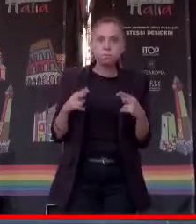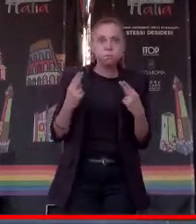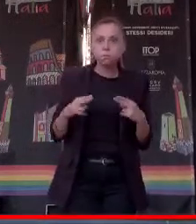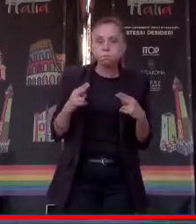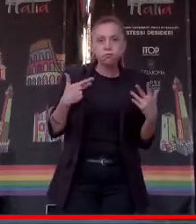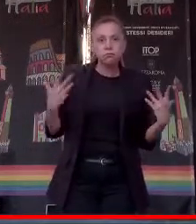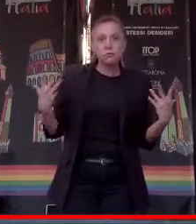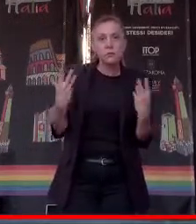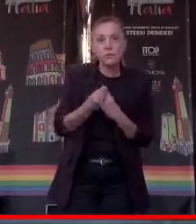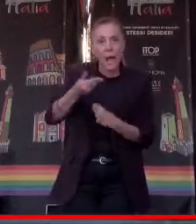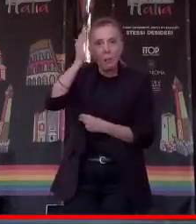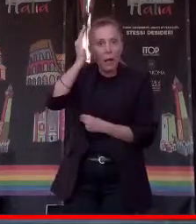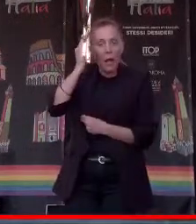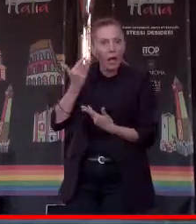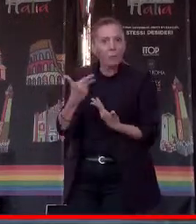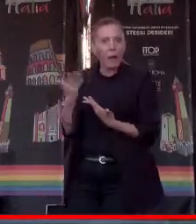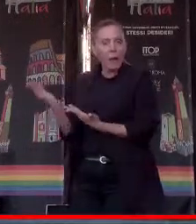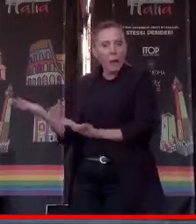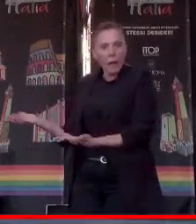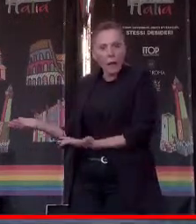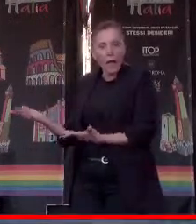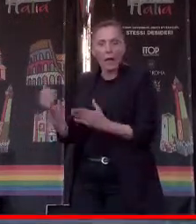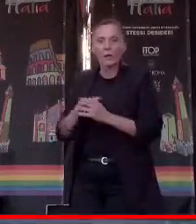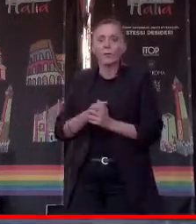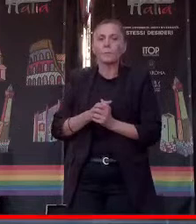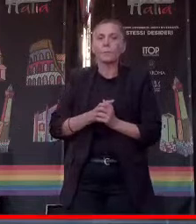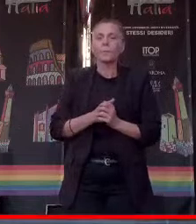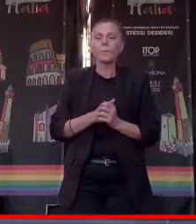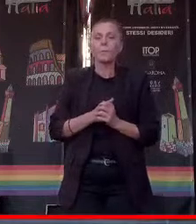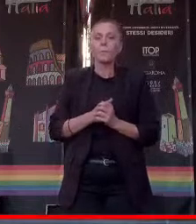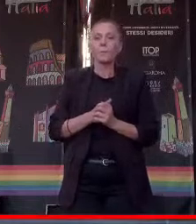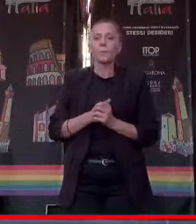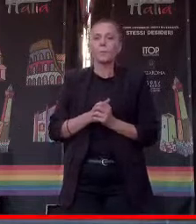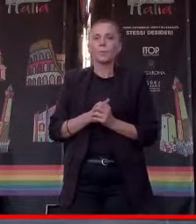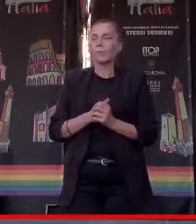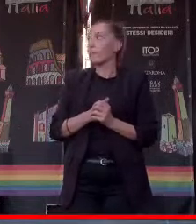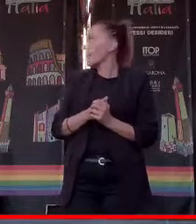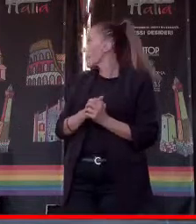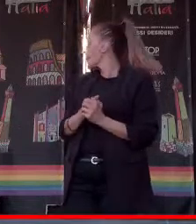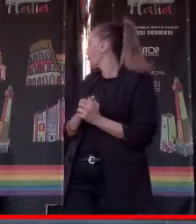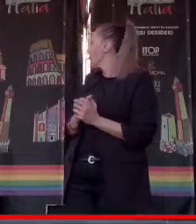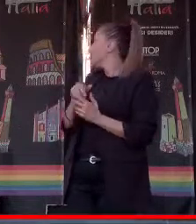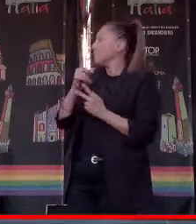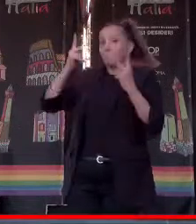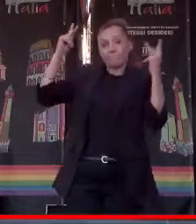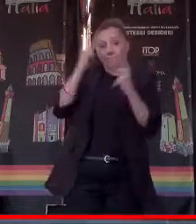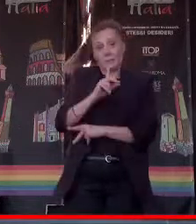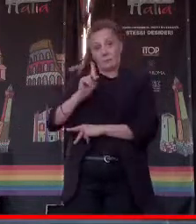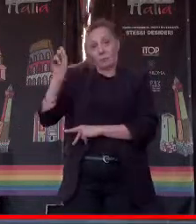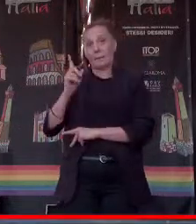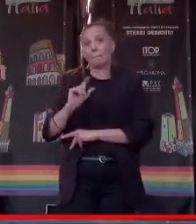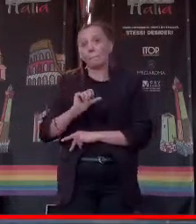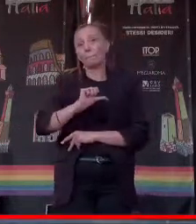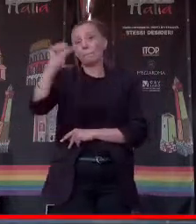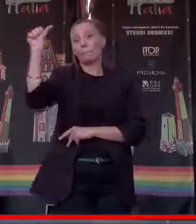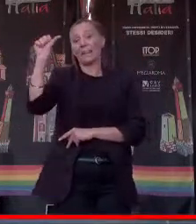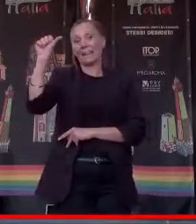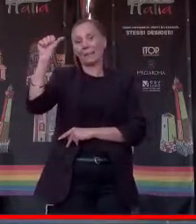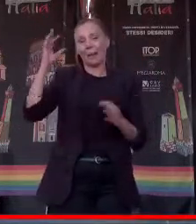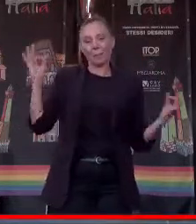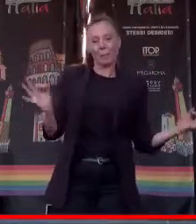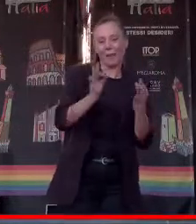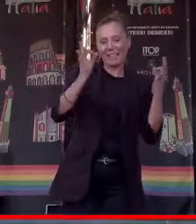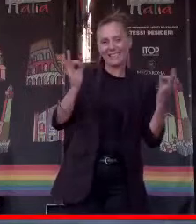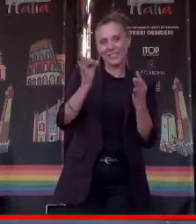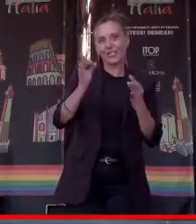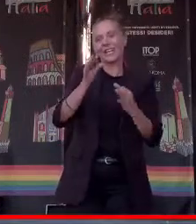insieme a Carmelo. Abbiamo fatto poi un... questa è però la prima passeggiata, abbiamo fatto